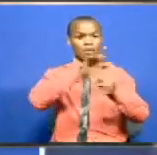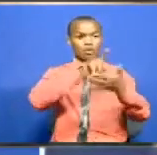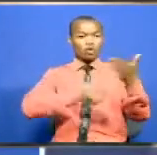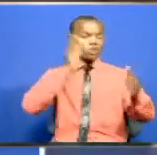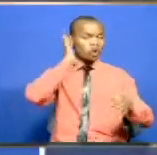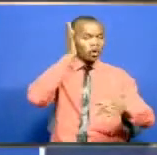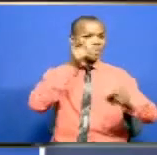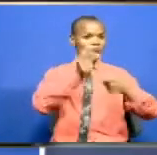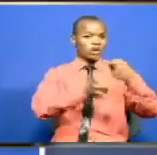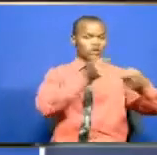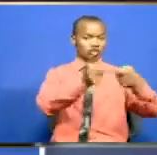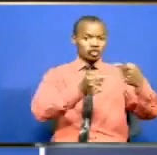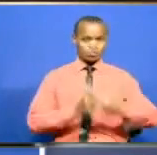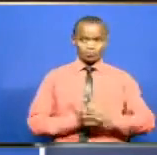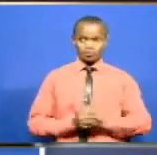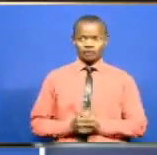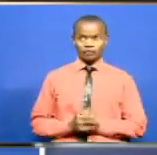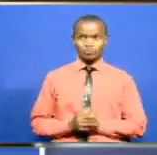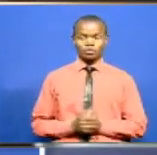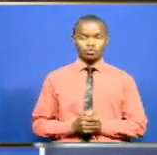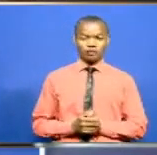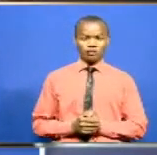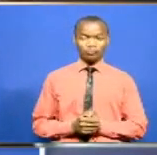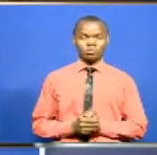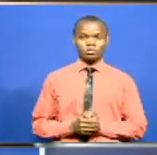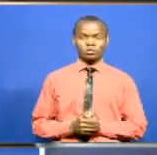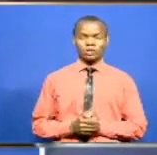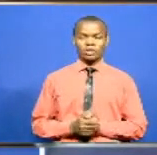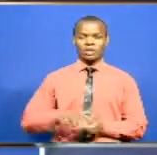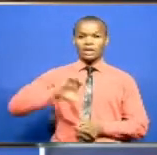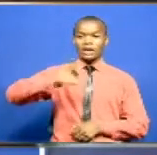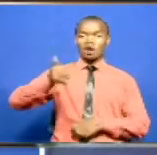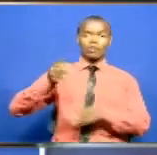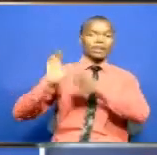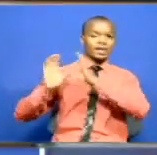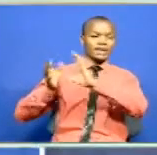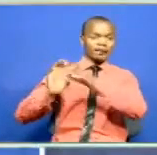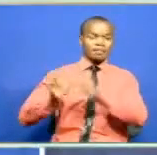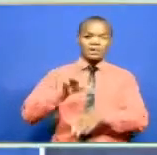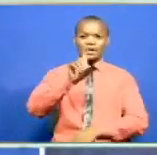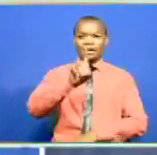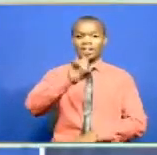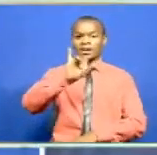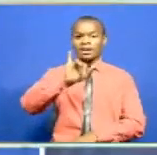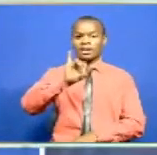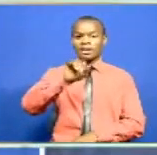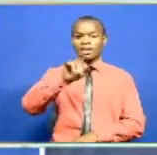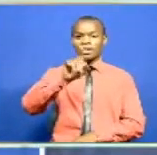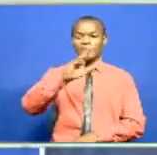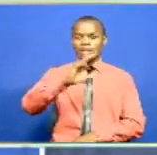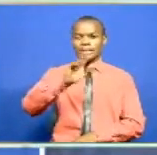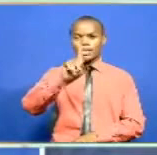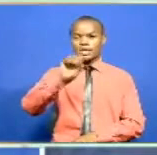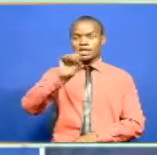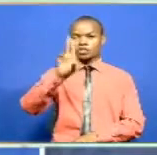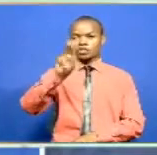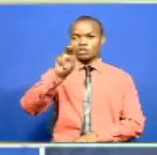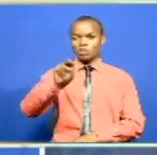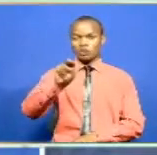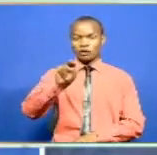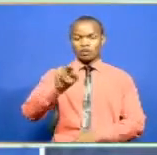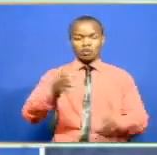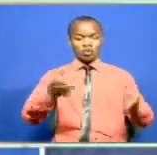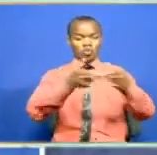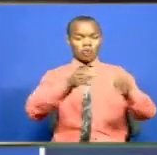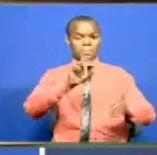kakai marehemu. Dickson Karani. Katika kaunti ya Kilifi, Dickson Karani ya wa chama cha ODM aliibuka